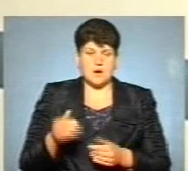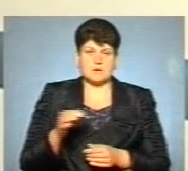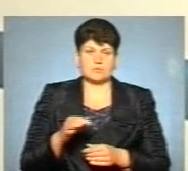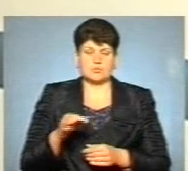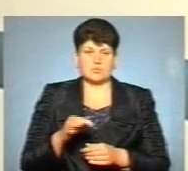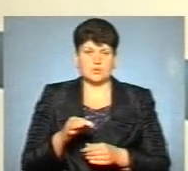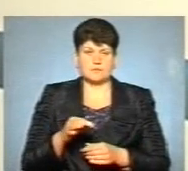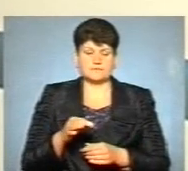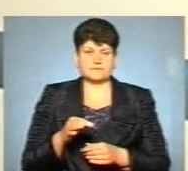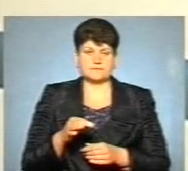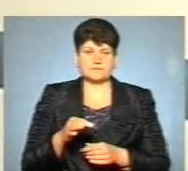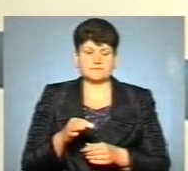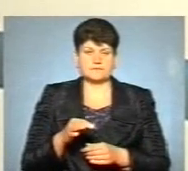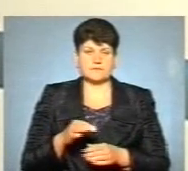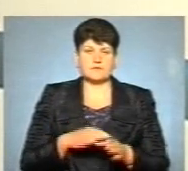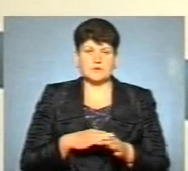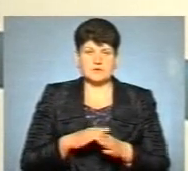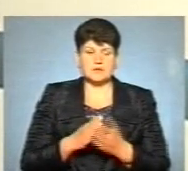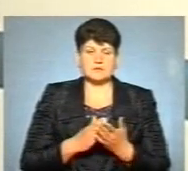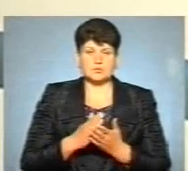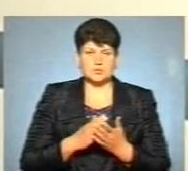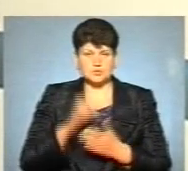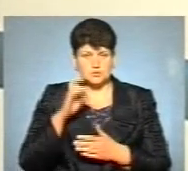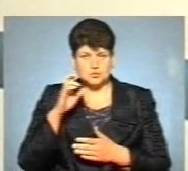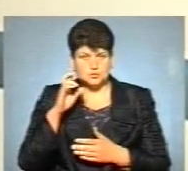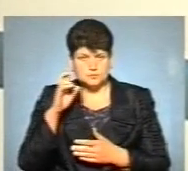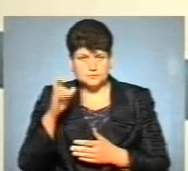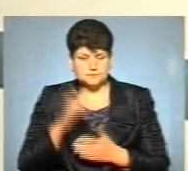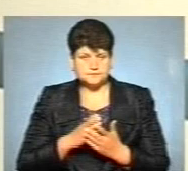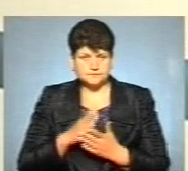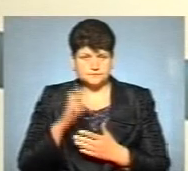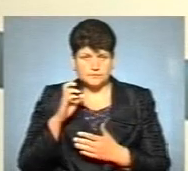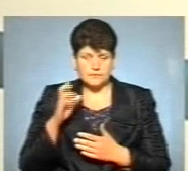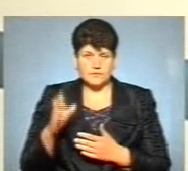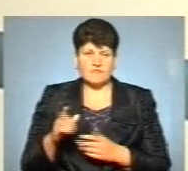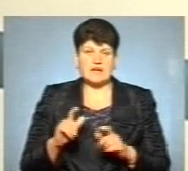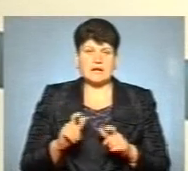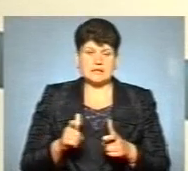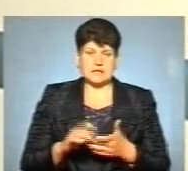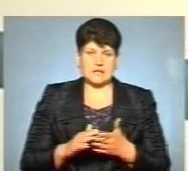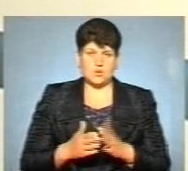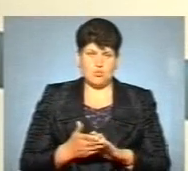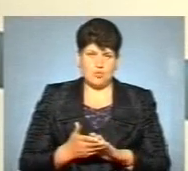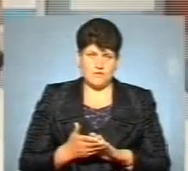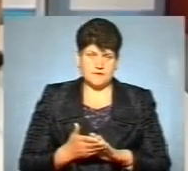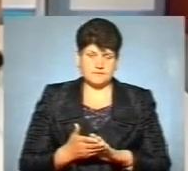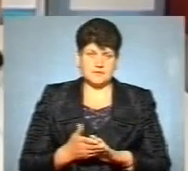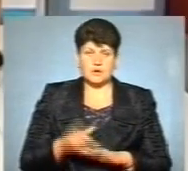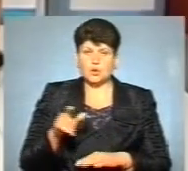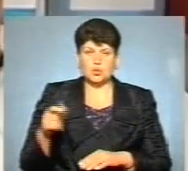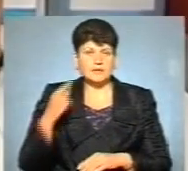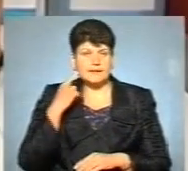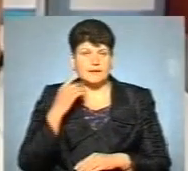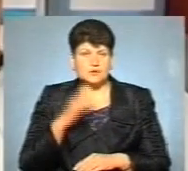суто дотримання богослужінь. Умов дотримання богослужінь саме в карантинних умовах. Люди нас не чули